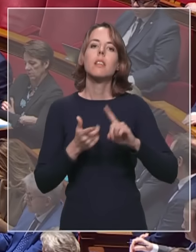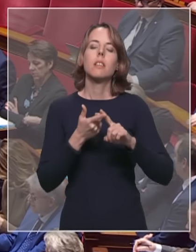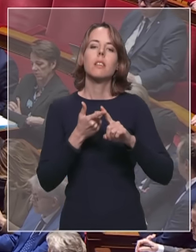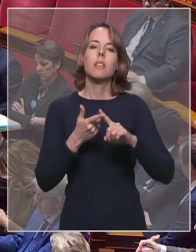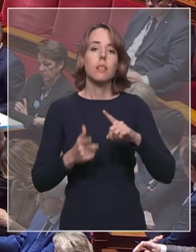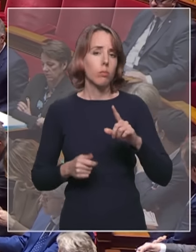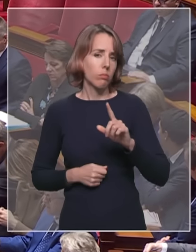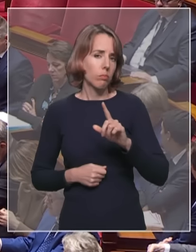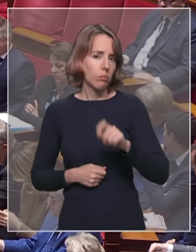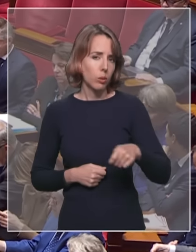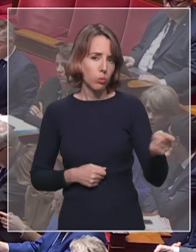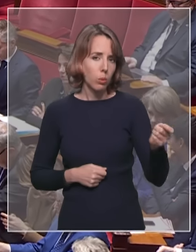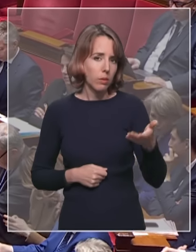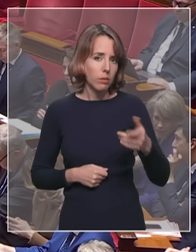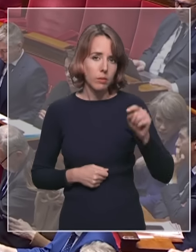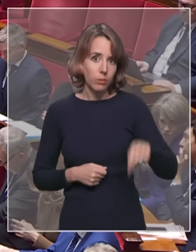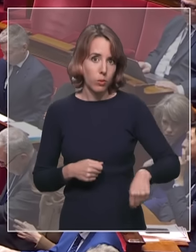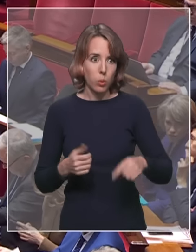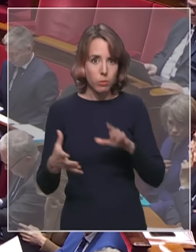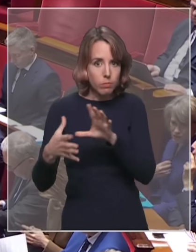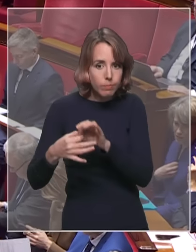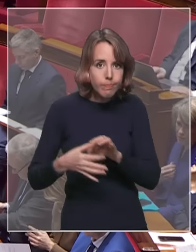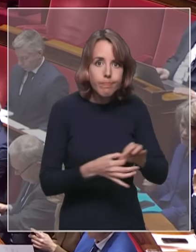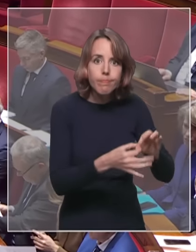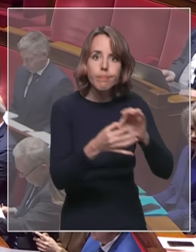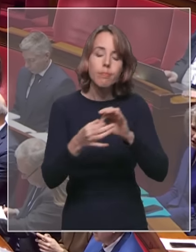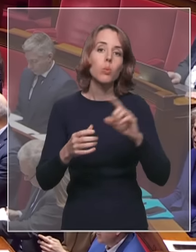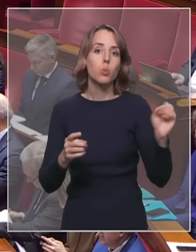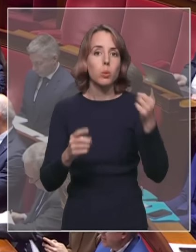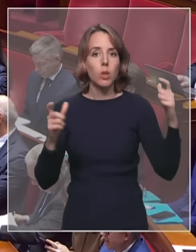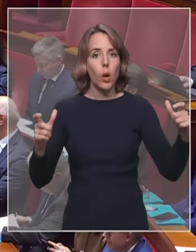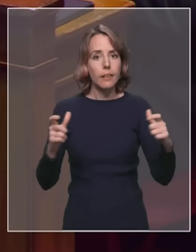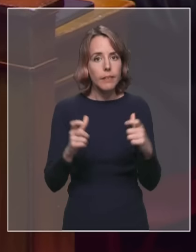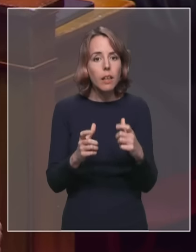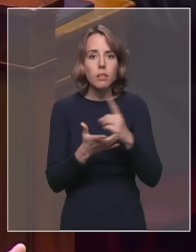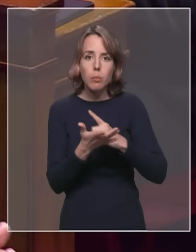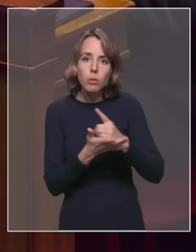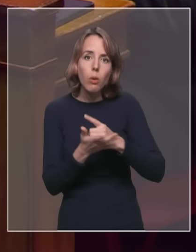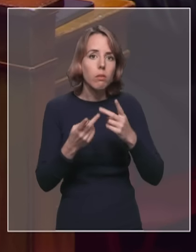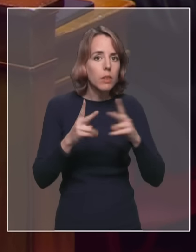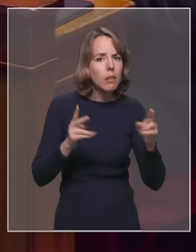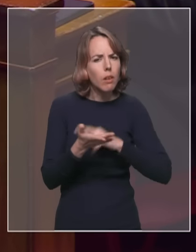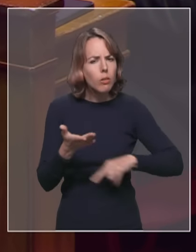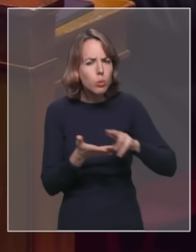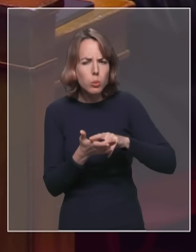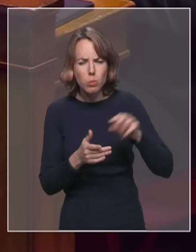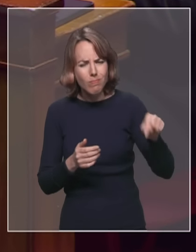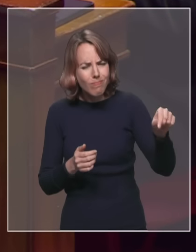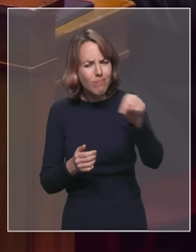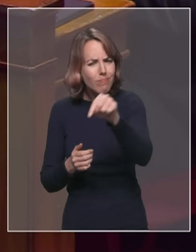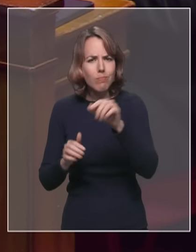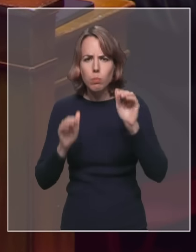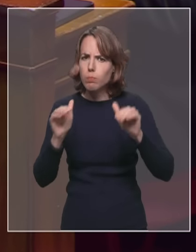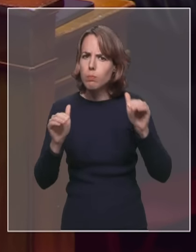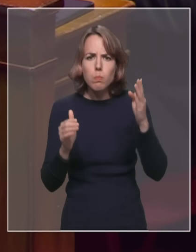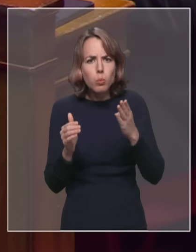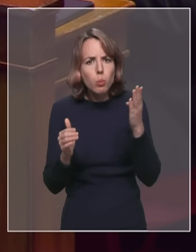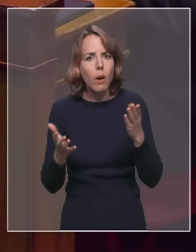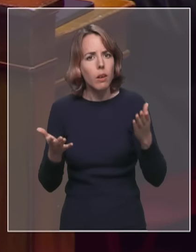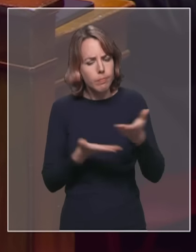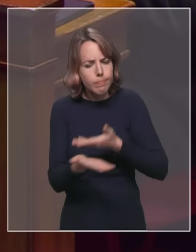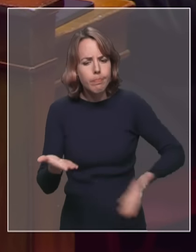effectivement à travailler avec l'ensemble des différentes collectivités, tous les élus depuis la région, les départements, mais également le